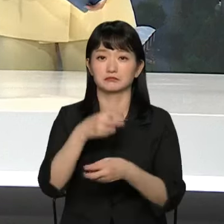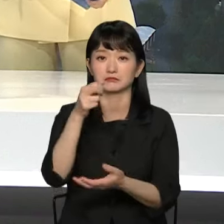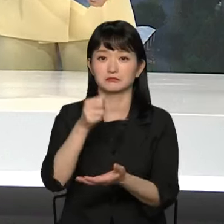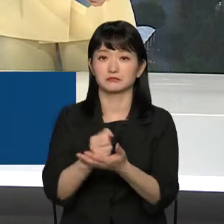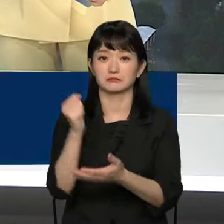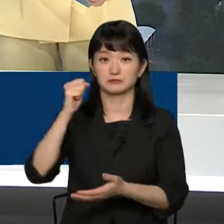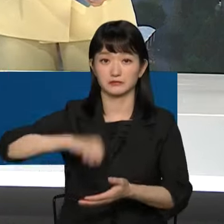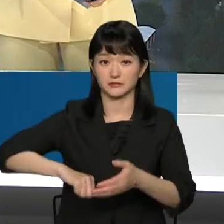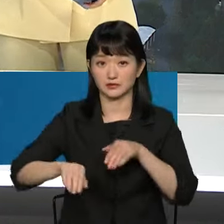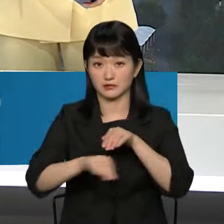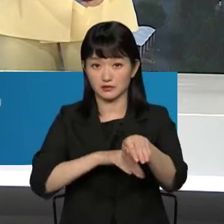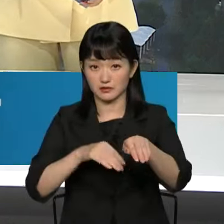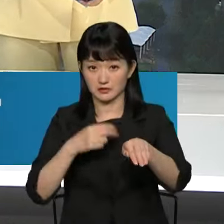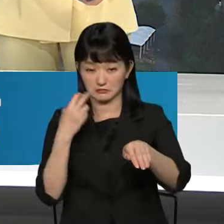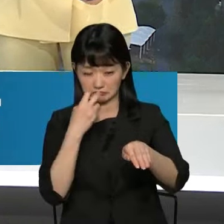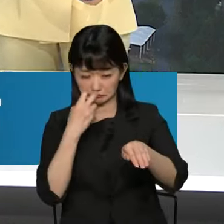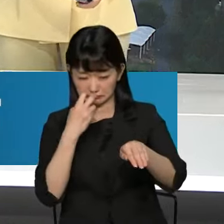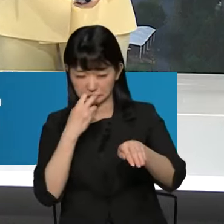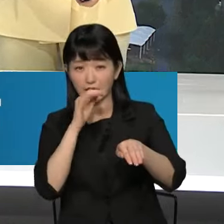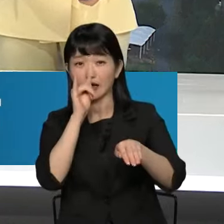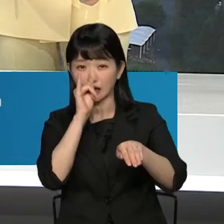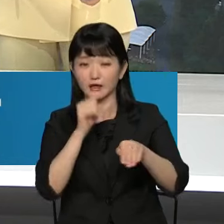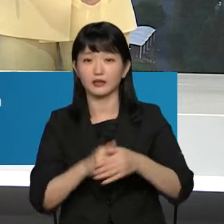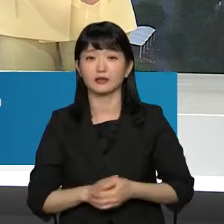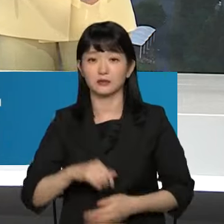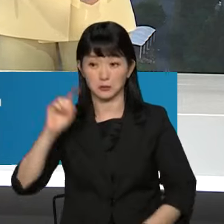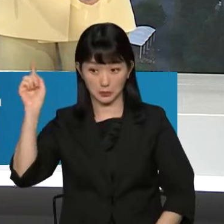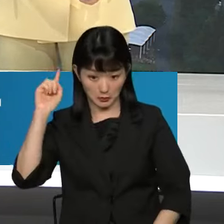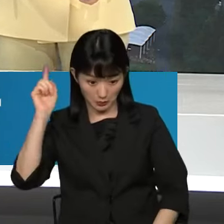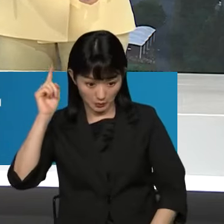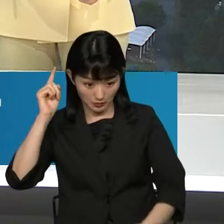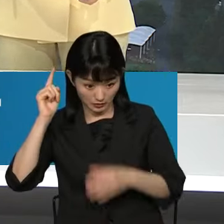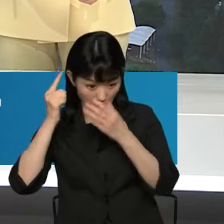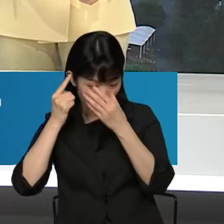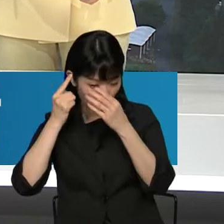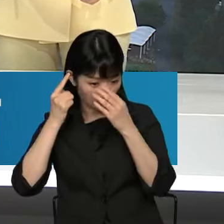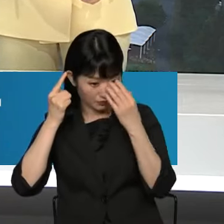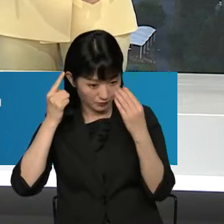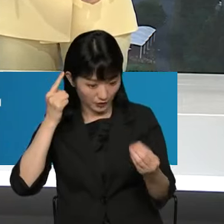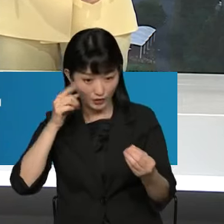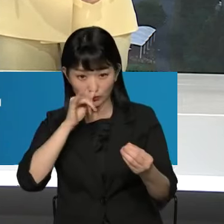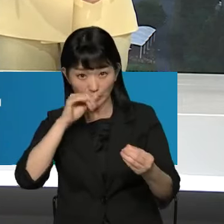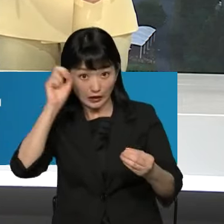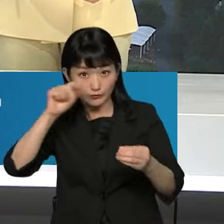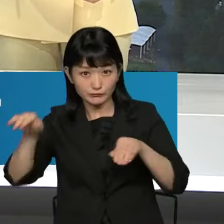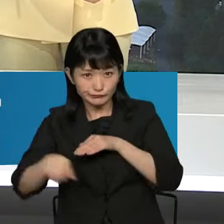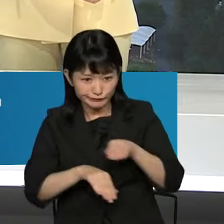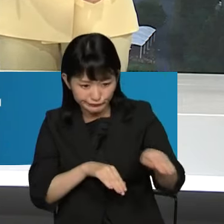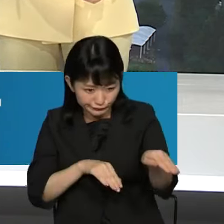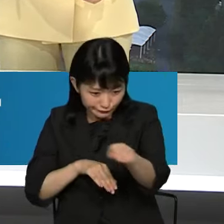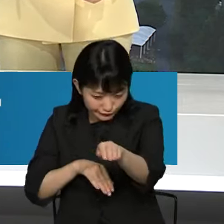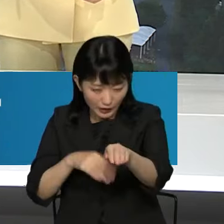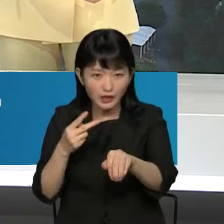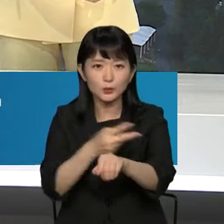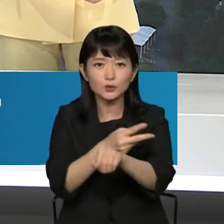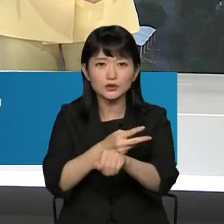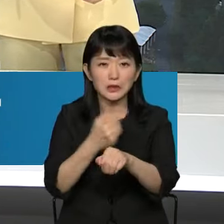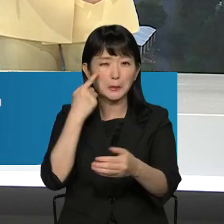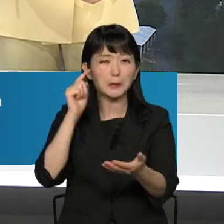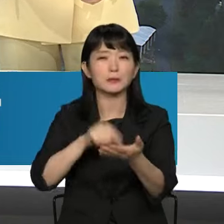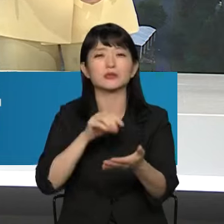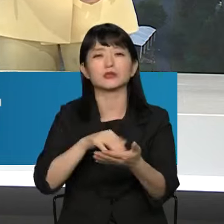교통법규를 어기는 차들에 대한 단속도 이어졌습니다. 헬기와 암행 순찰차를 동원해서 2시간 만에 50건